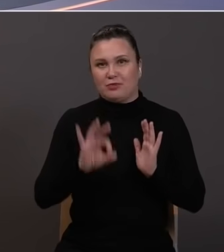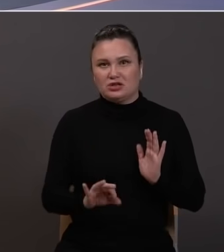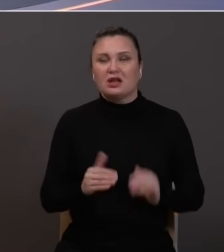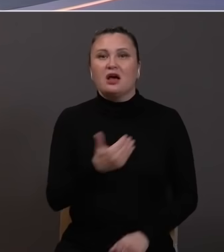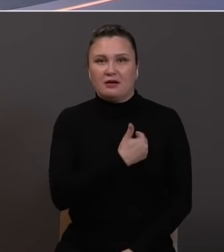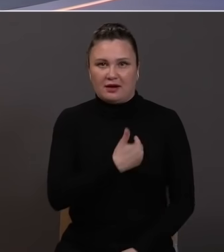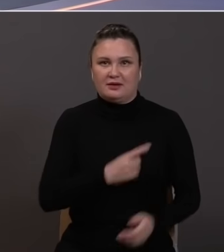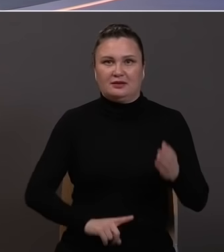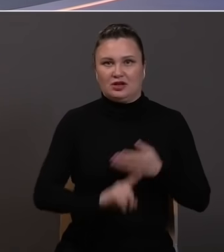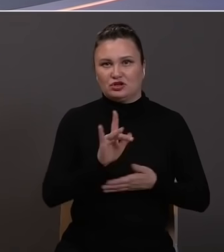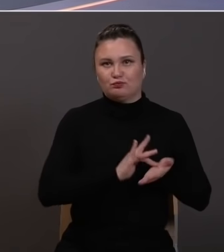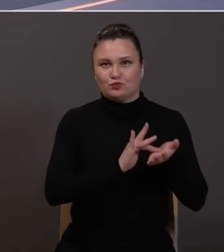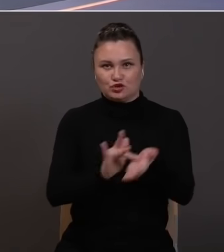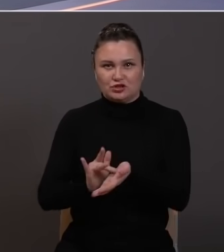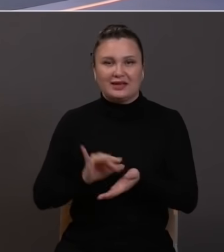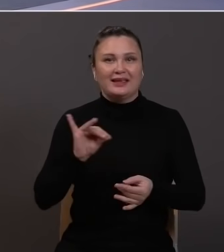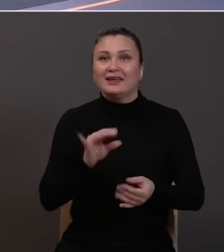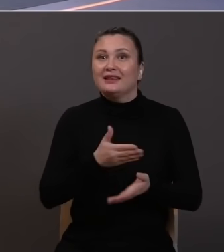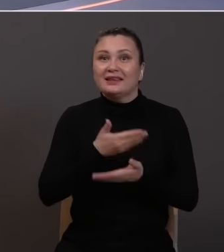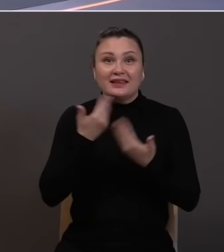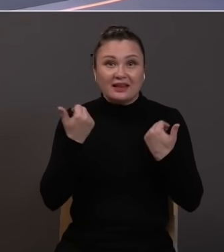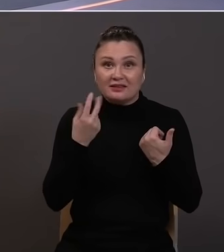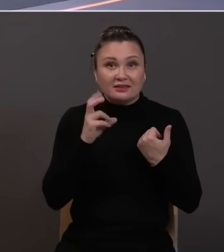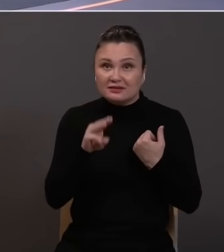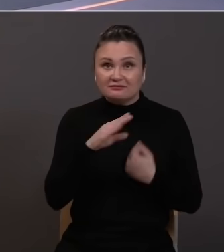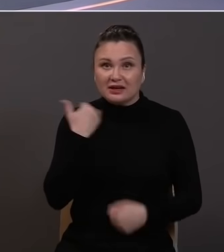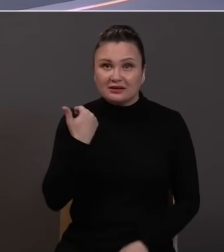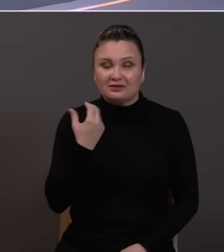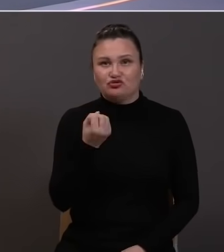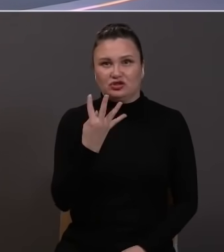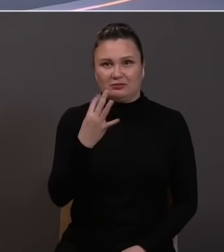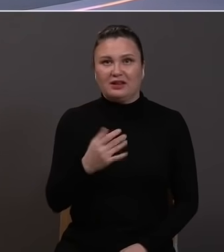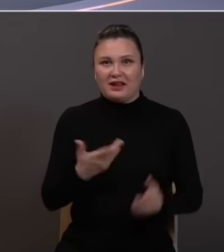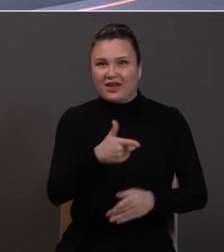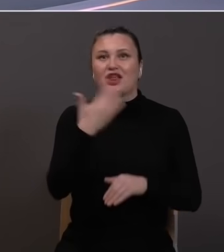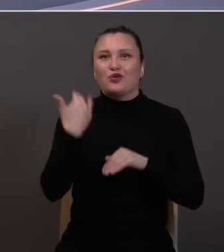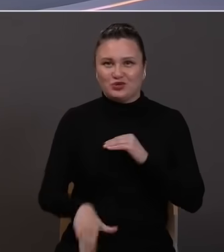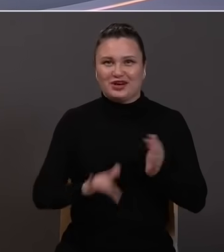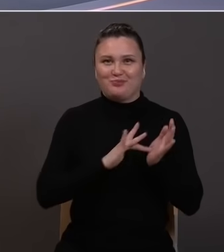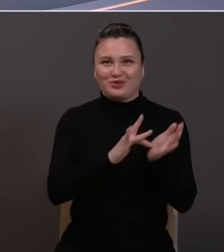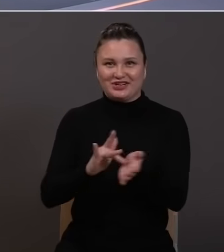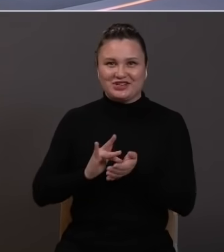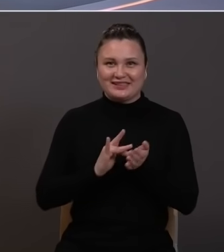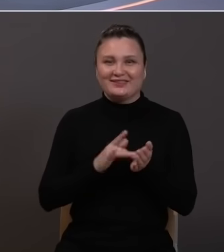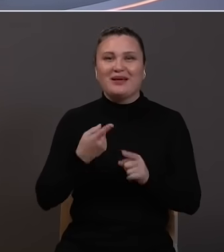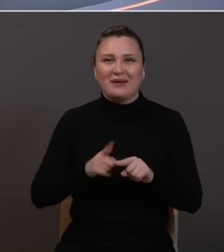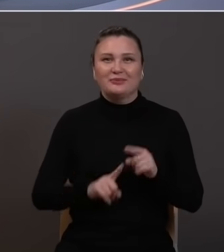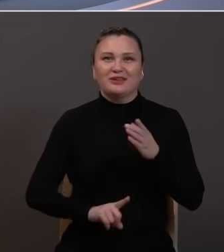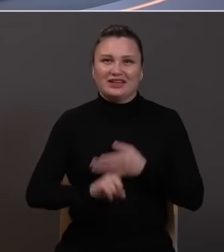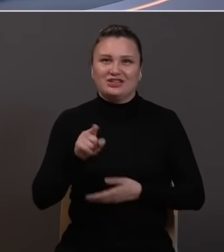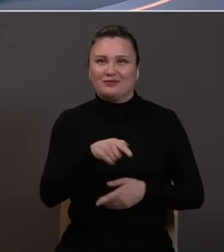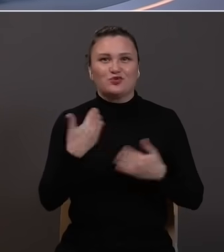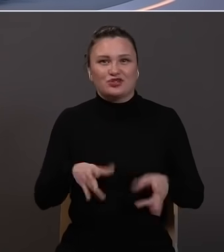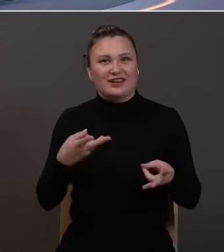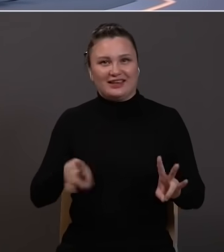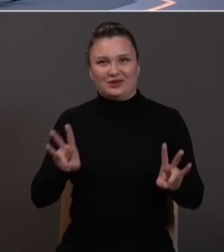85%, практически 86% хотят начать путешествовать, и нет 14%. Наверное, они уже путешествуют, да. Поэтому начинать им